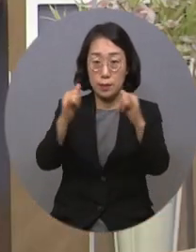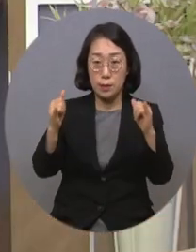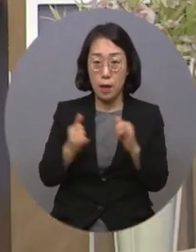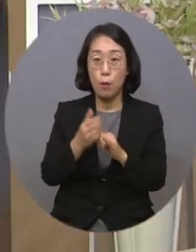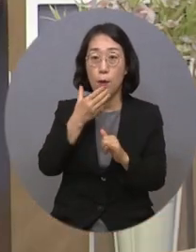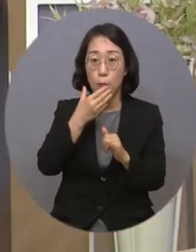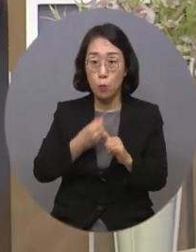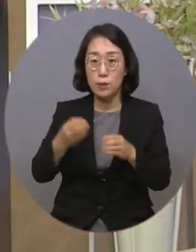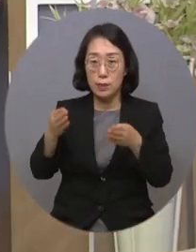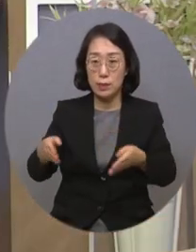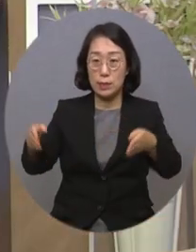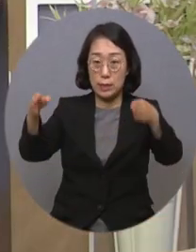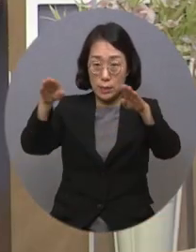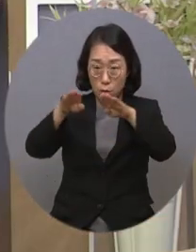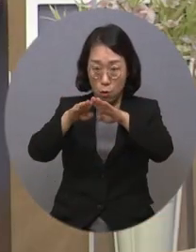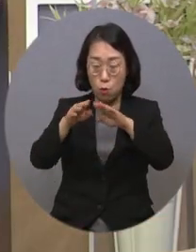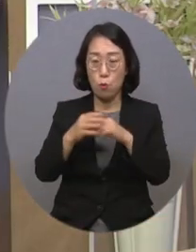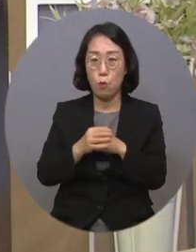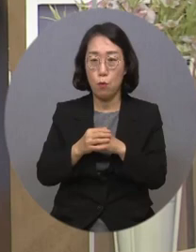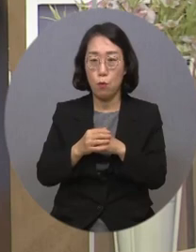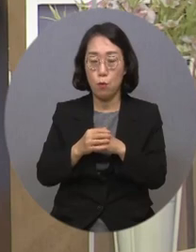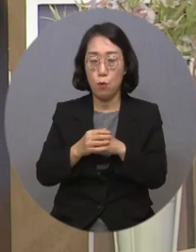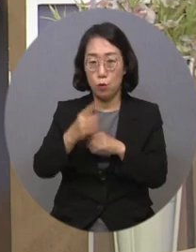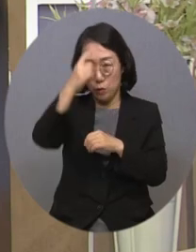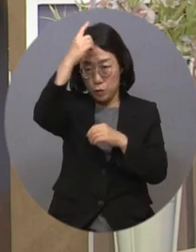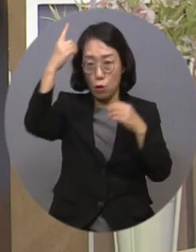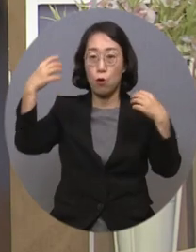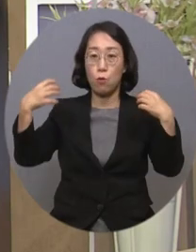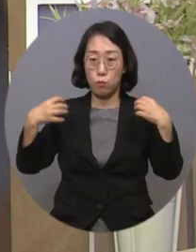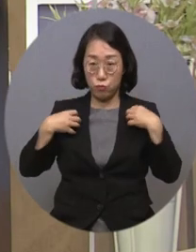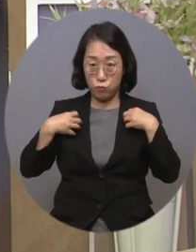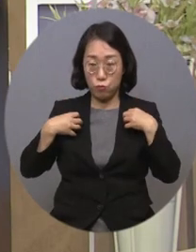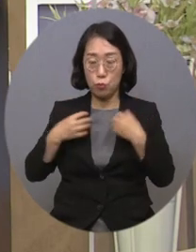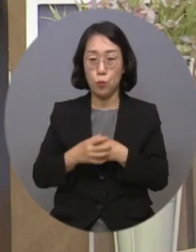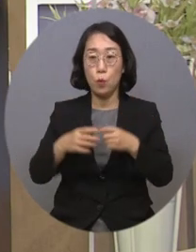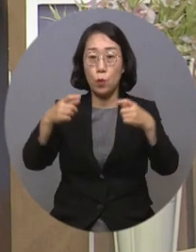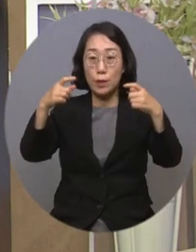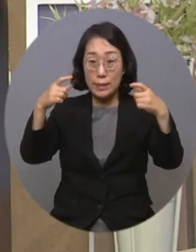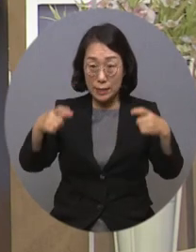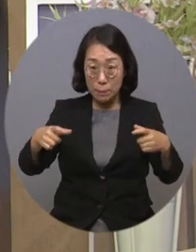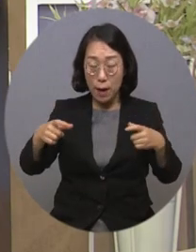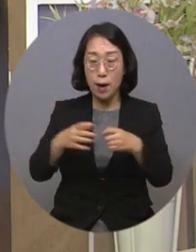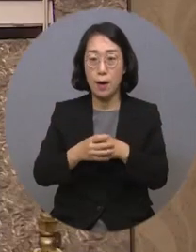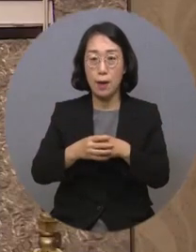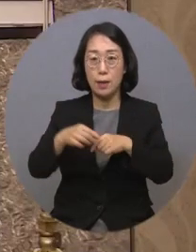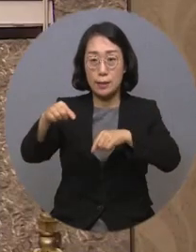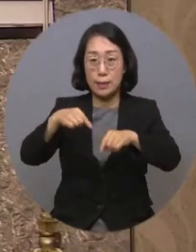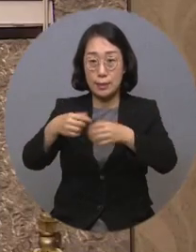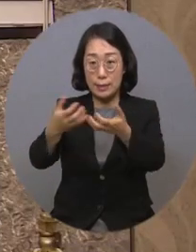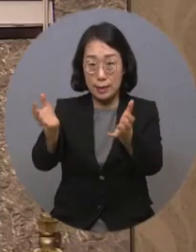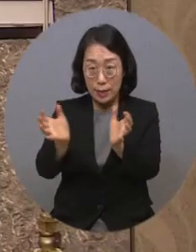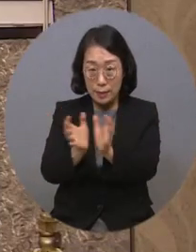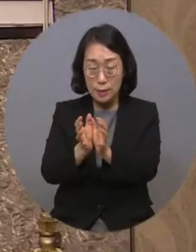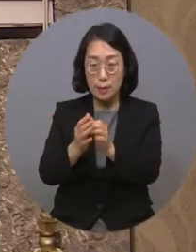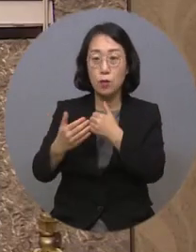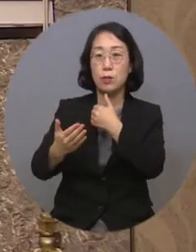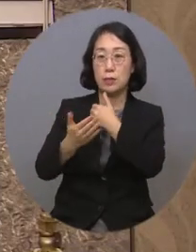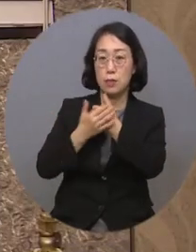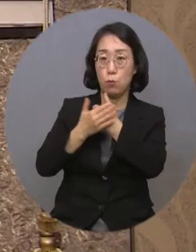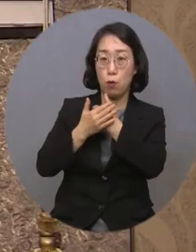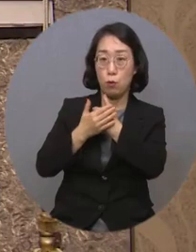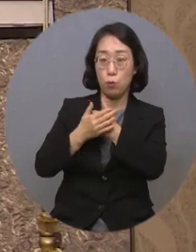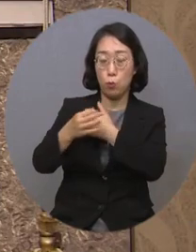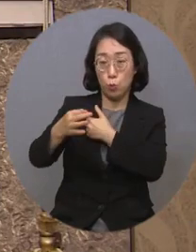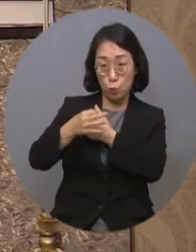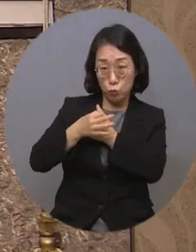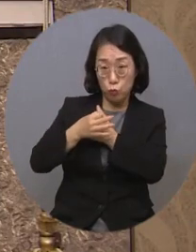시설로 이제 어느 정도 정부에서도 조금 지방자치단체에서 예. 지원을 조금씩 해주기 시작하면서 이제